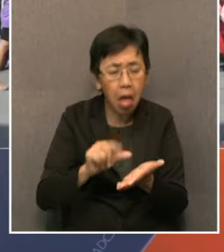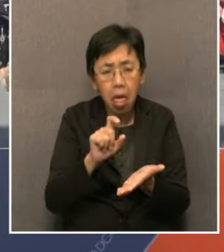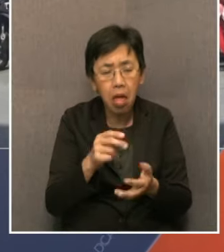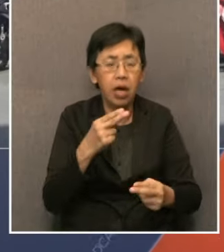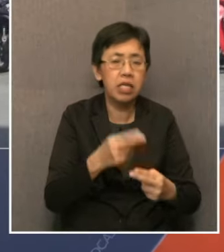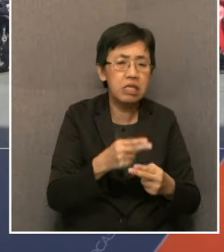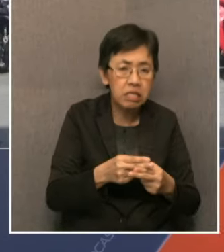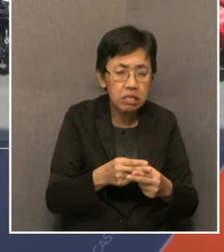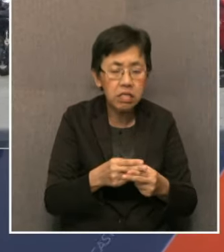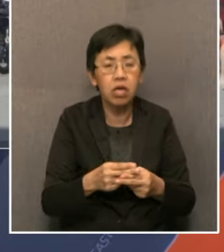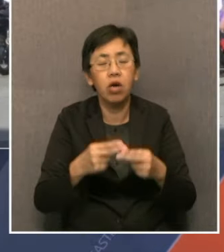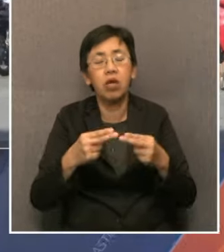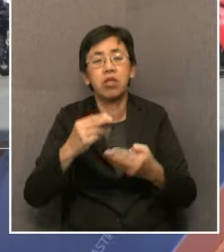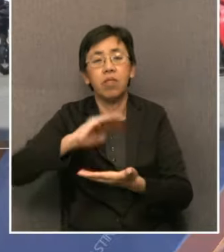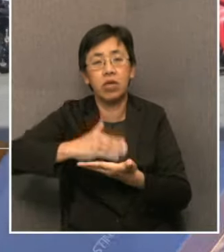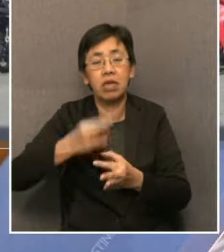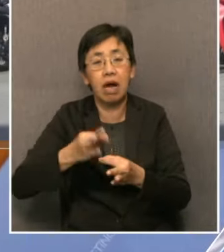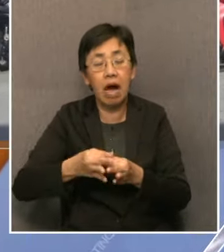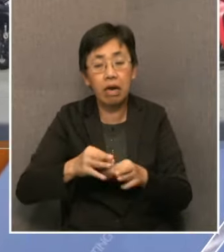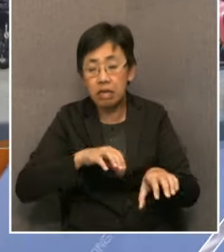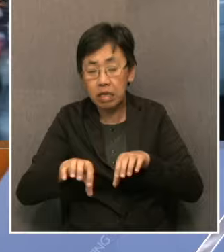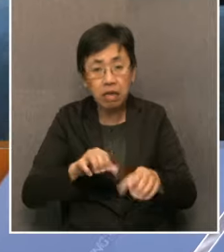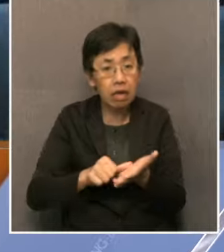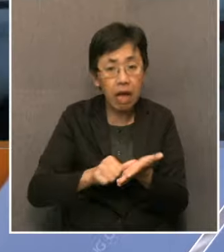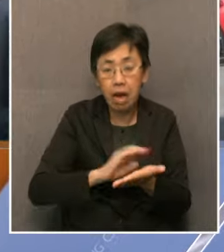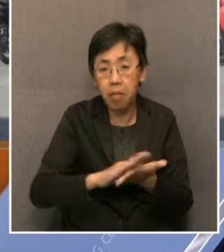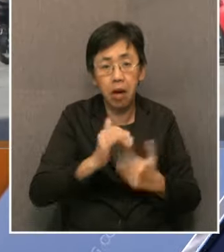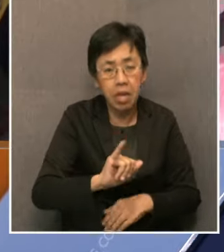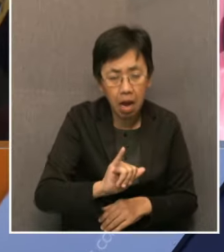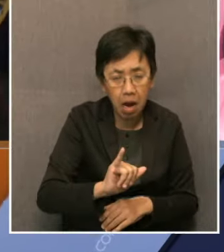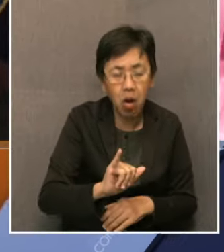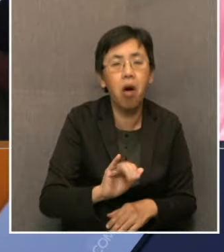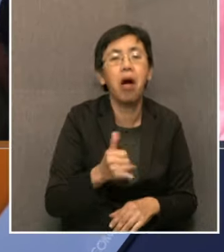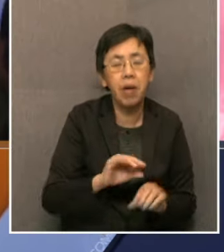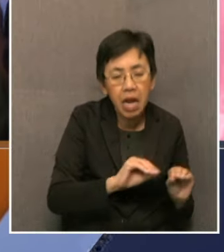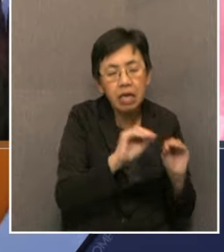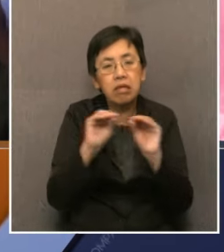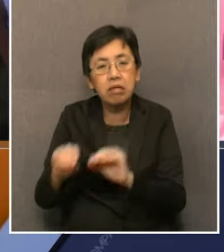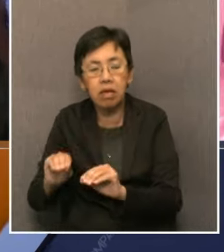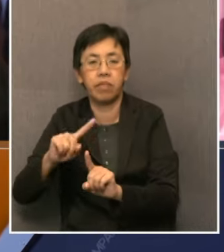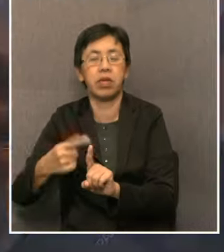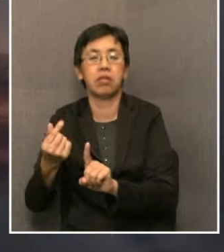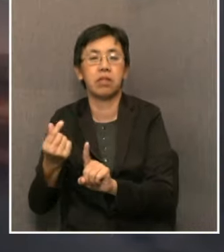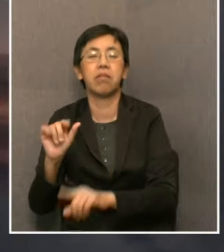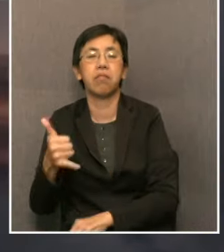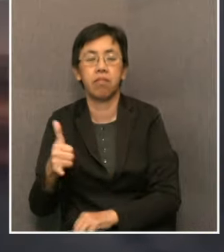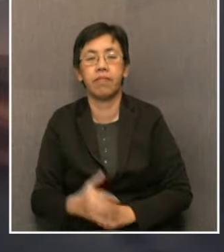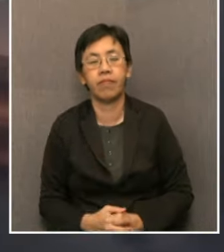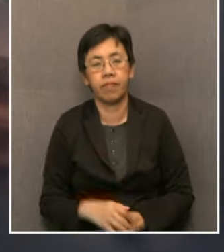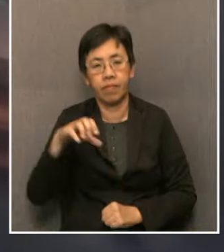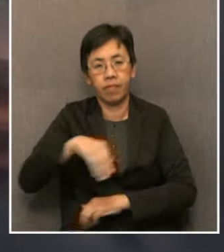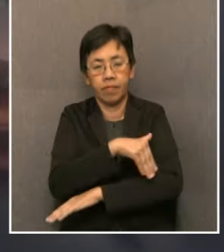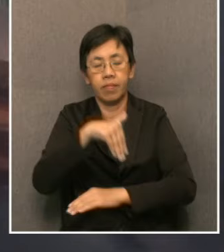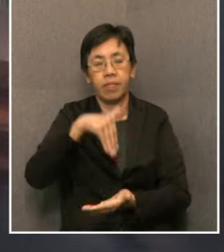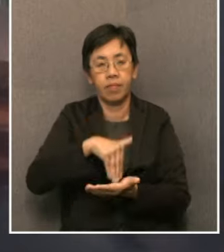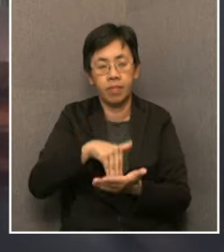้เรีบร้อย ก็อาจะต้องรอไปจถเดือนเพอจะสกายอีกครั้งหนึเลยโดยหลังจากที่กรมมชิกลางได